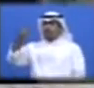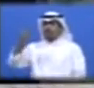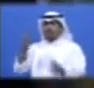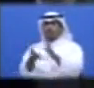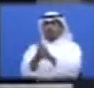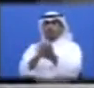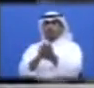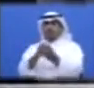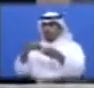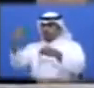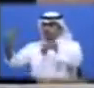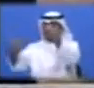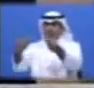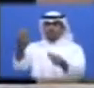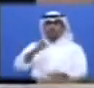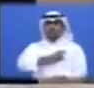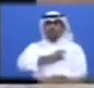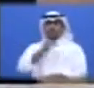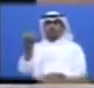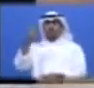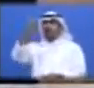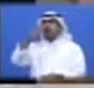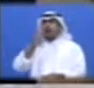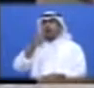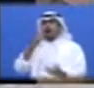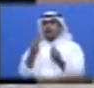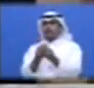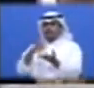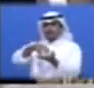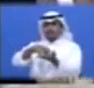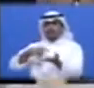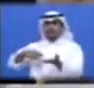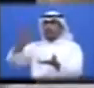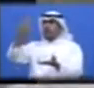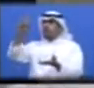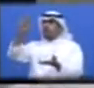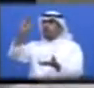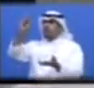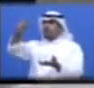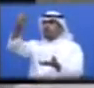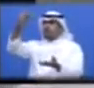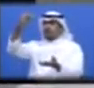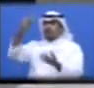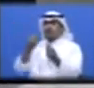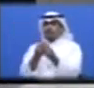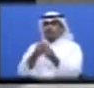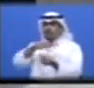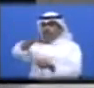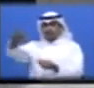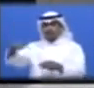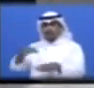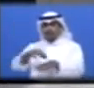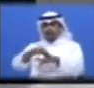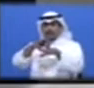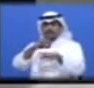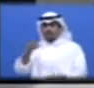للمخابز من ضمن المشاريع اللي بيعملها الهلال الاحمر. يعني احنا اليوم صدف بمنطقه البقاع عم نوزع المساعدات للنازحين السوريين